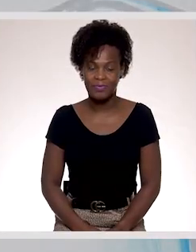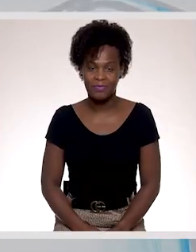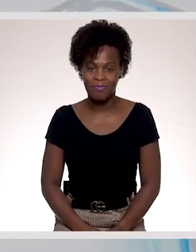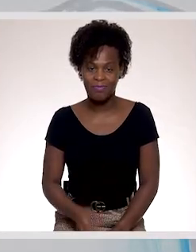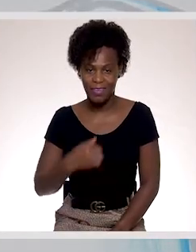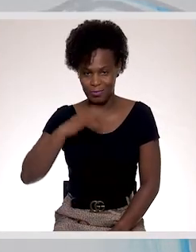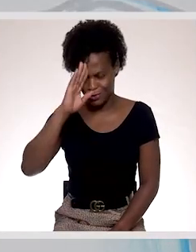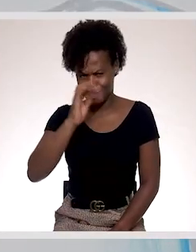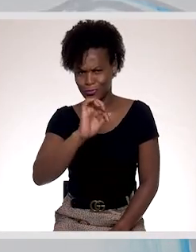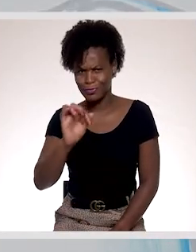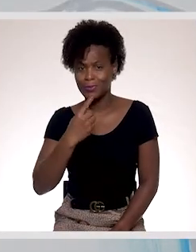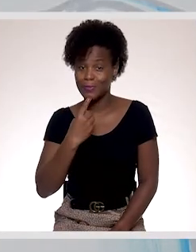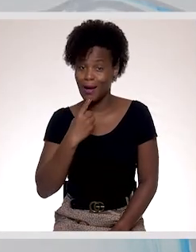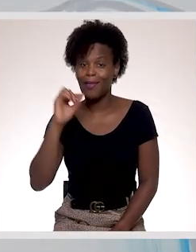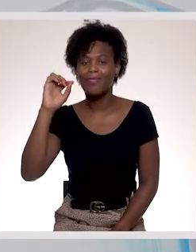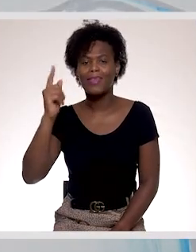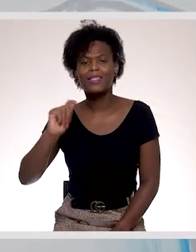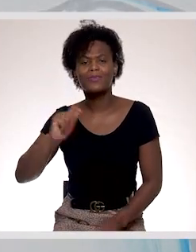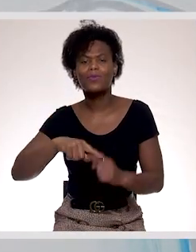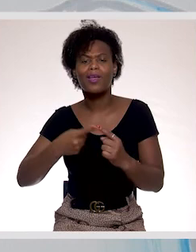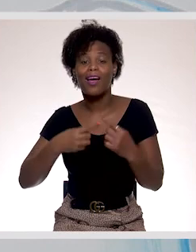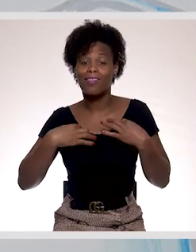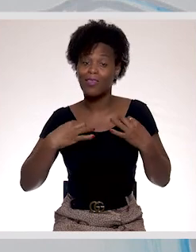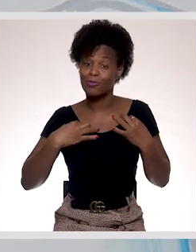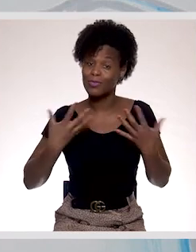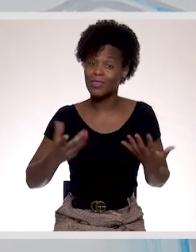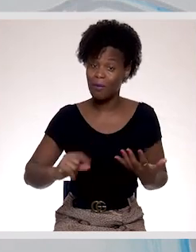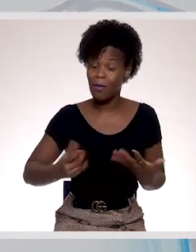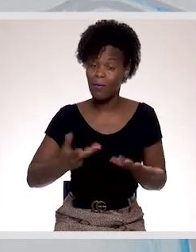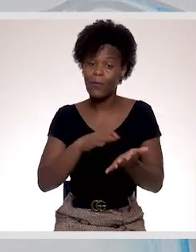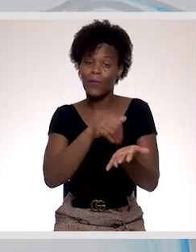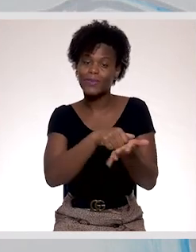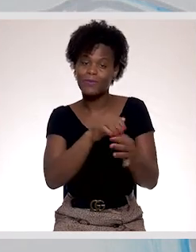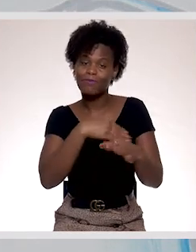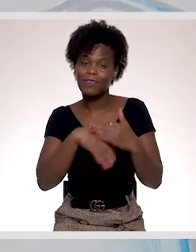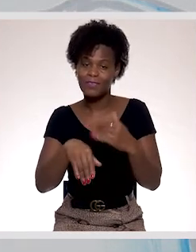Je sais que tu as compris les saisons et les vêtements. Maintenant, on passe à la correction.